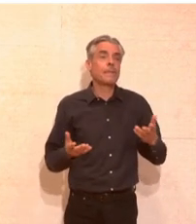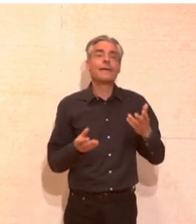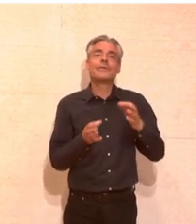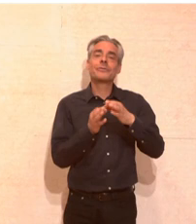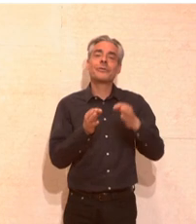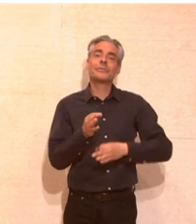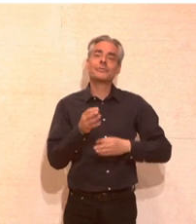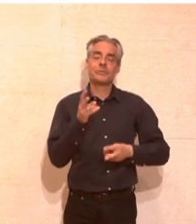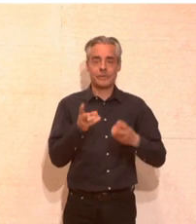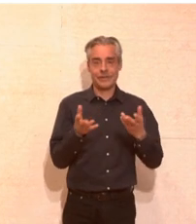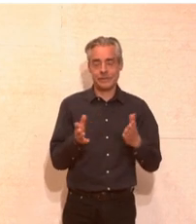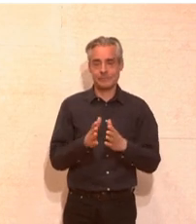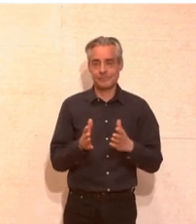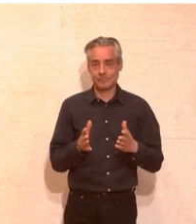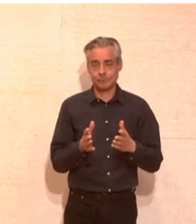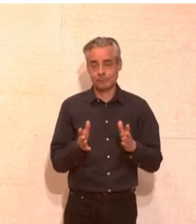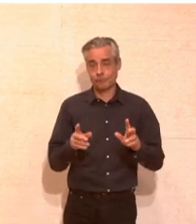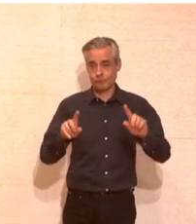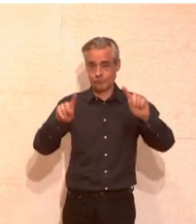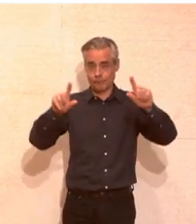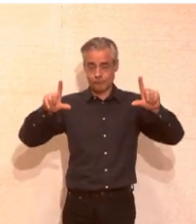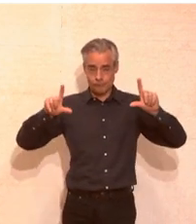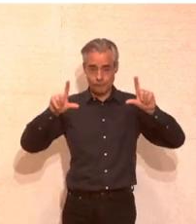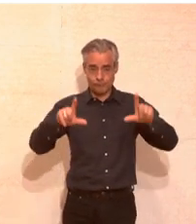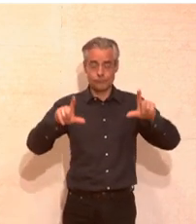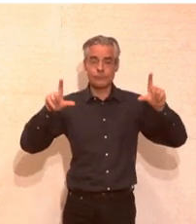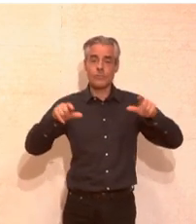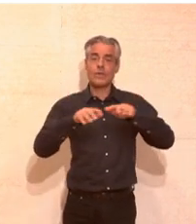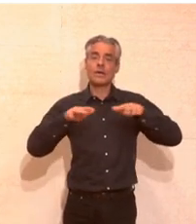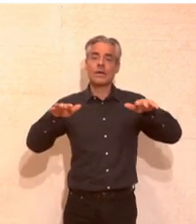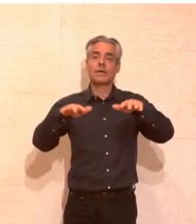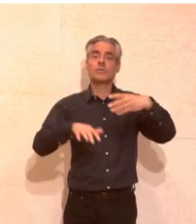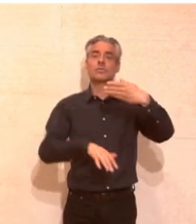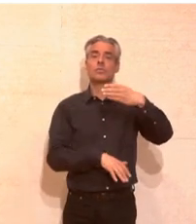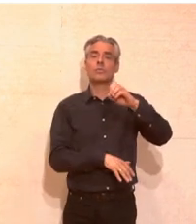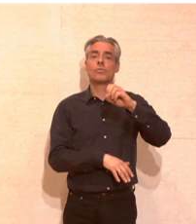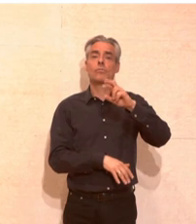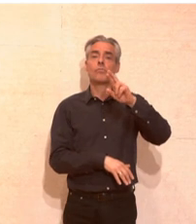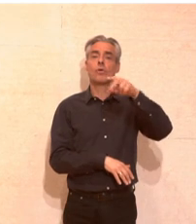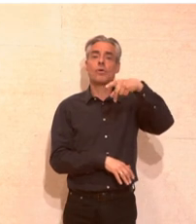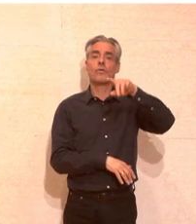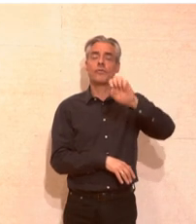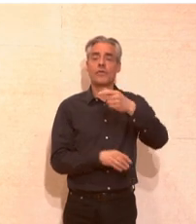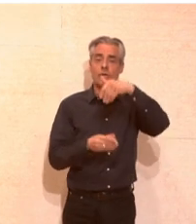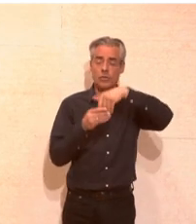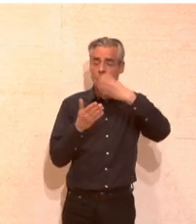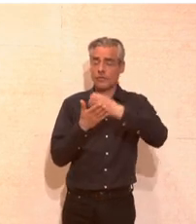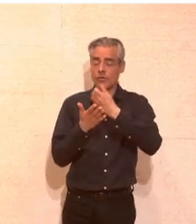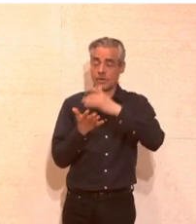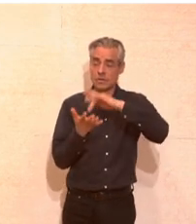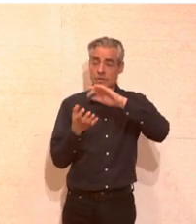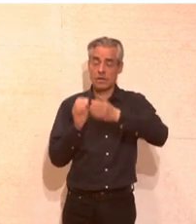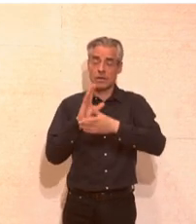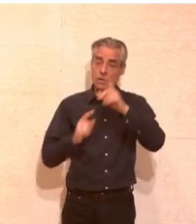pour terminer, un petit focus sur le réseau Morphée, où vous trouverez sur le site beaucoup d'infos sur le sommeil